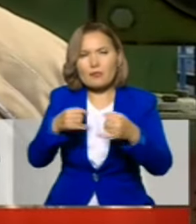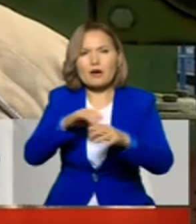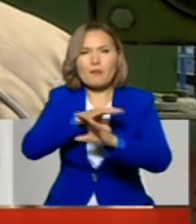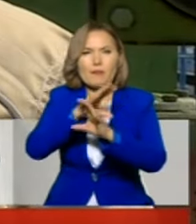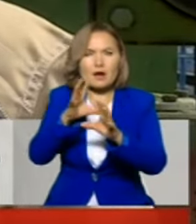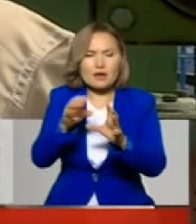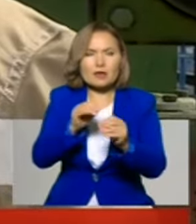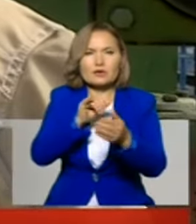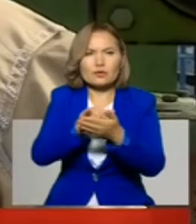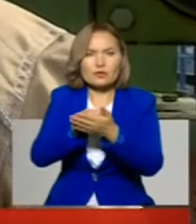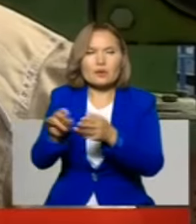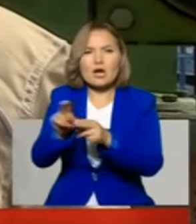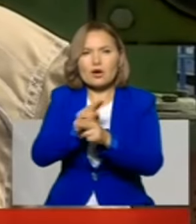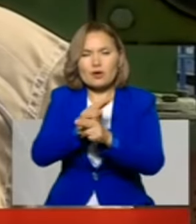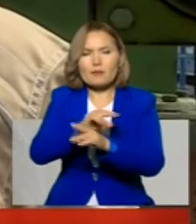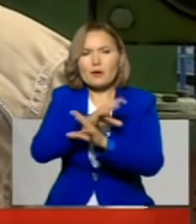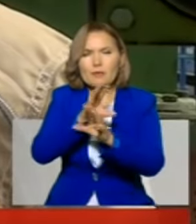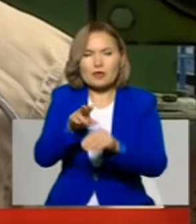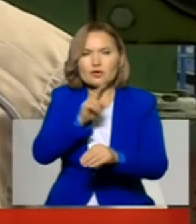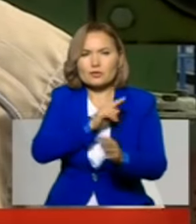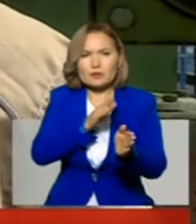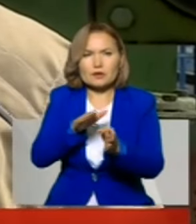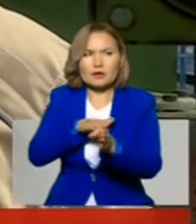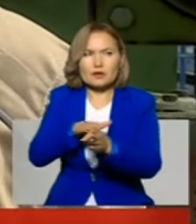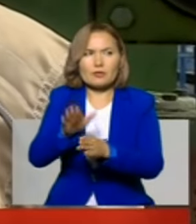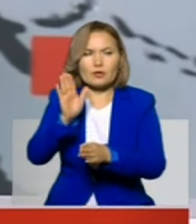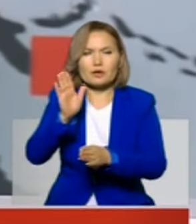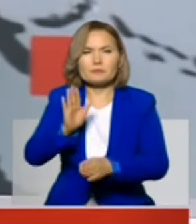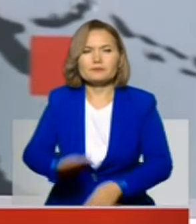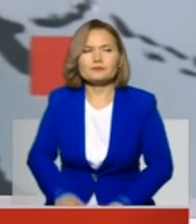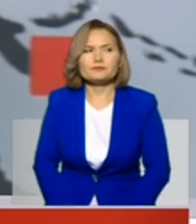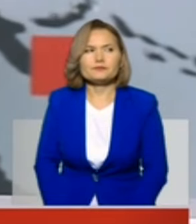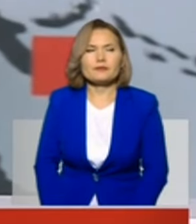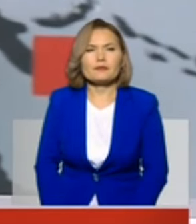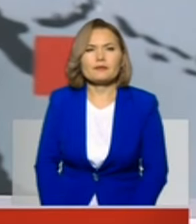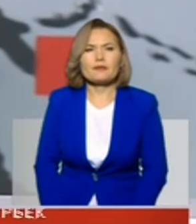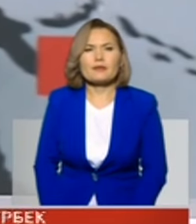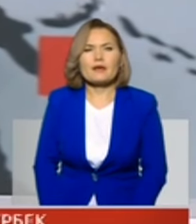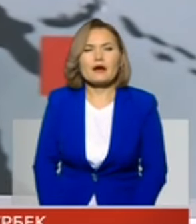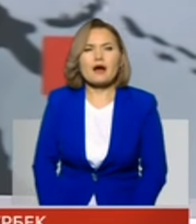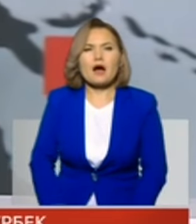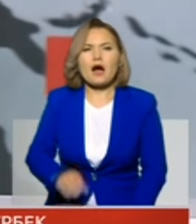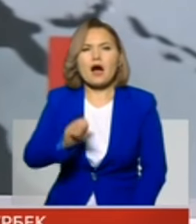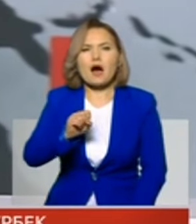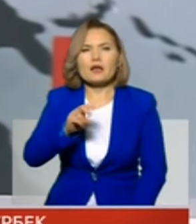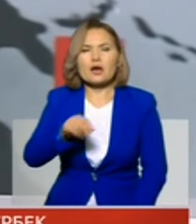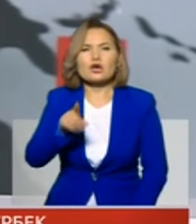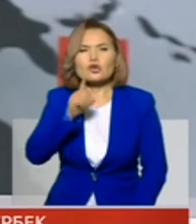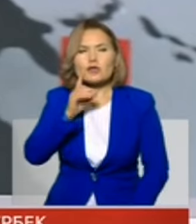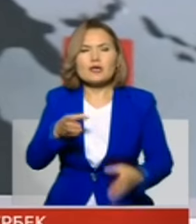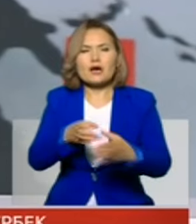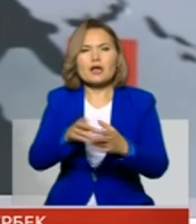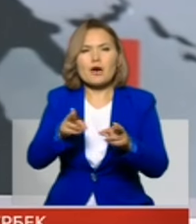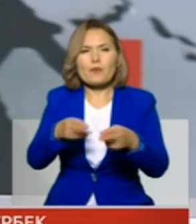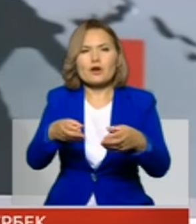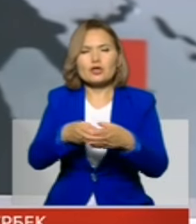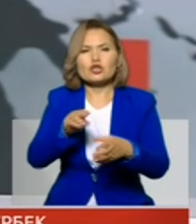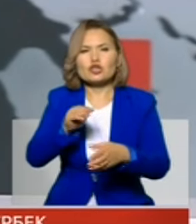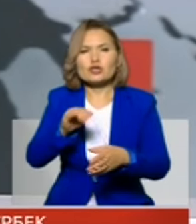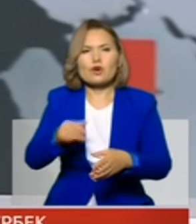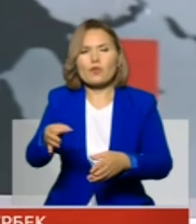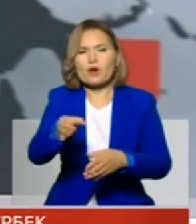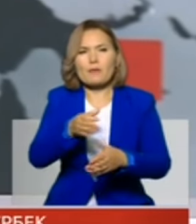проводкаларын, сосын тормозной колодкаларын солар бәрі ауыстырылады. Алқа жастар әдеби клубының мүшелері Алматы және Жетісу